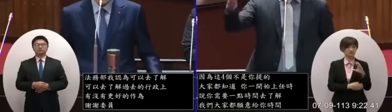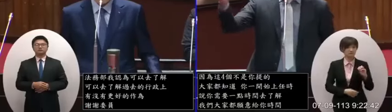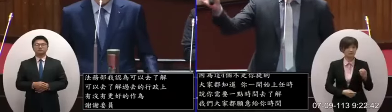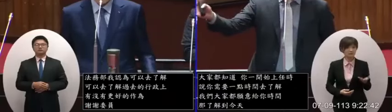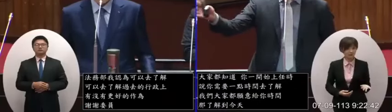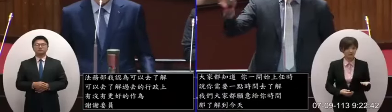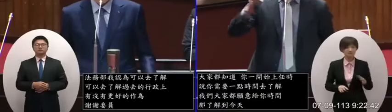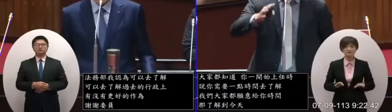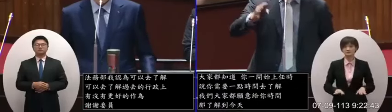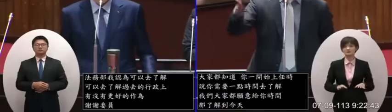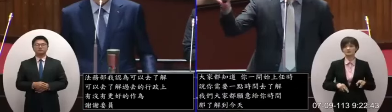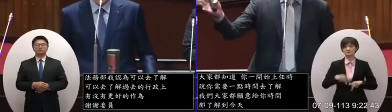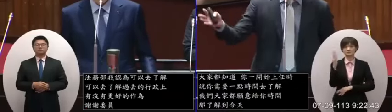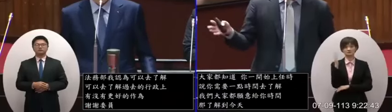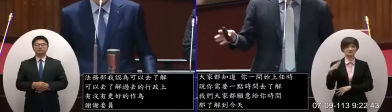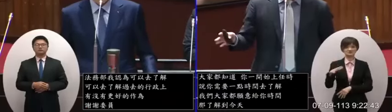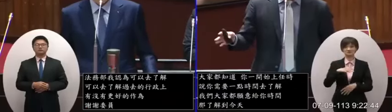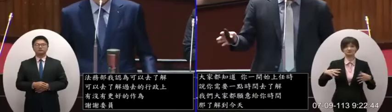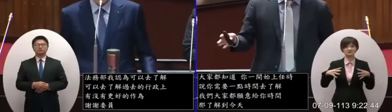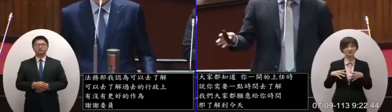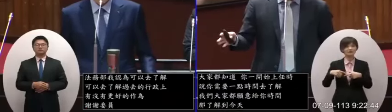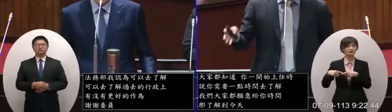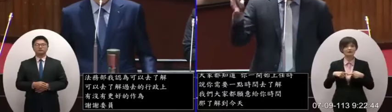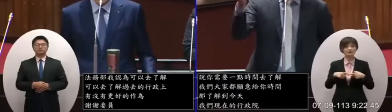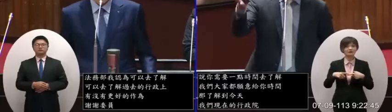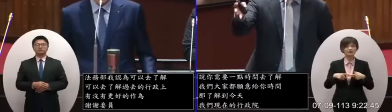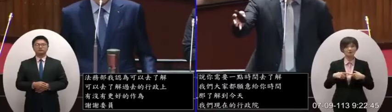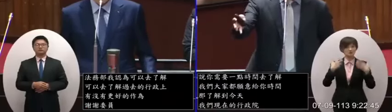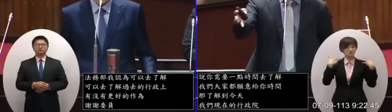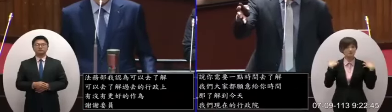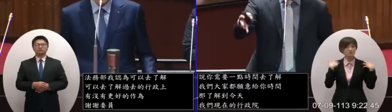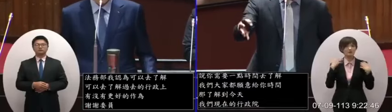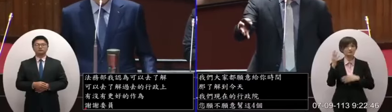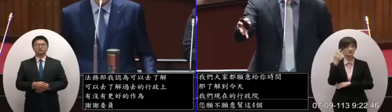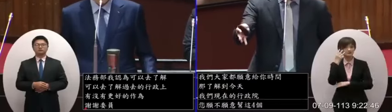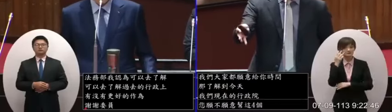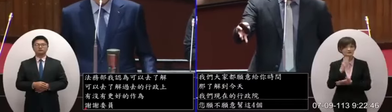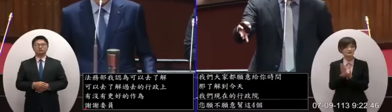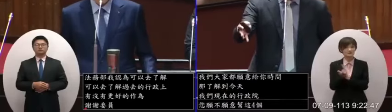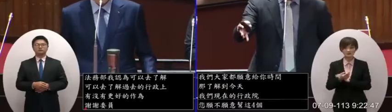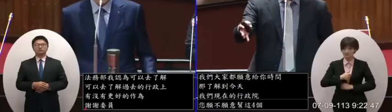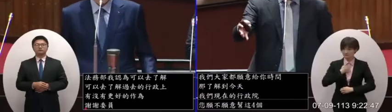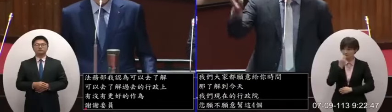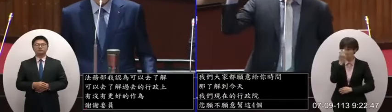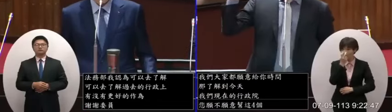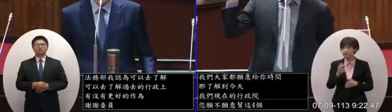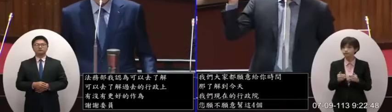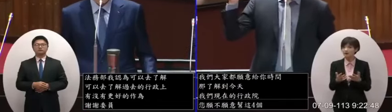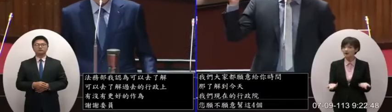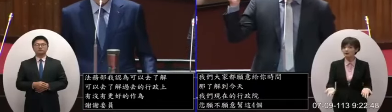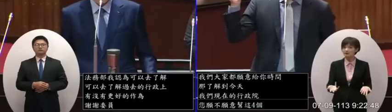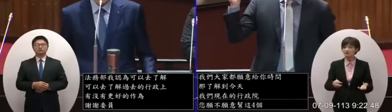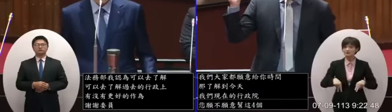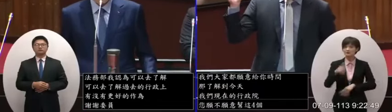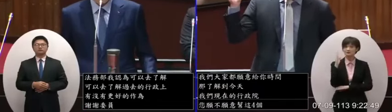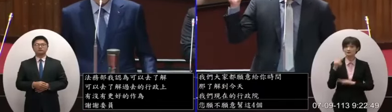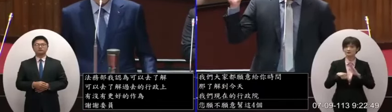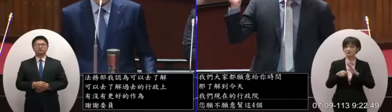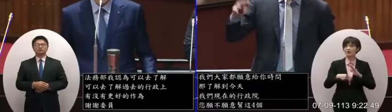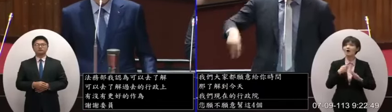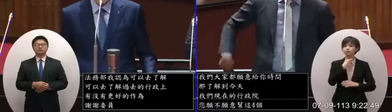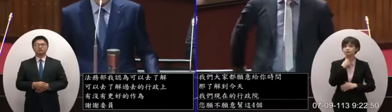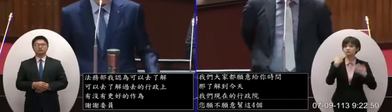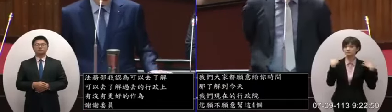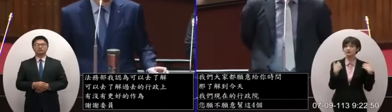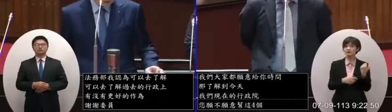在讨论行政议题，在讨论责任政治的时候，我们到底要不要进行实质审查？这个是不是行政院愿意背